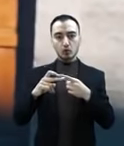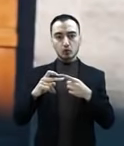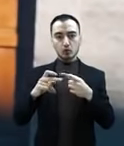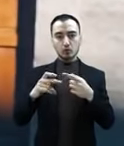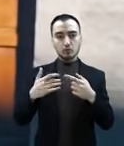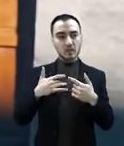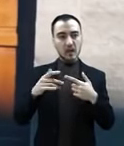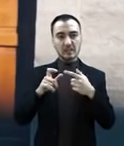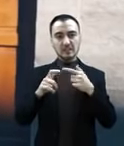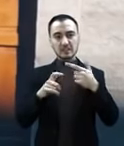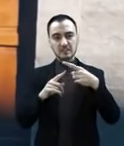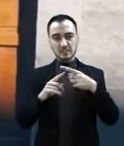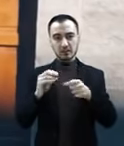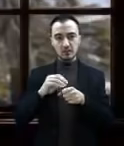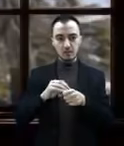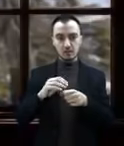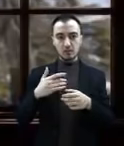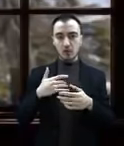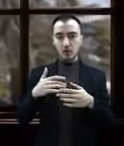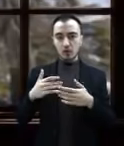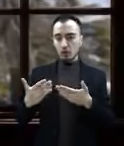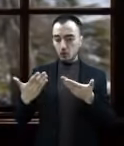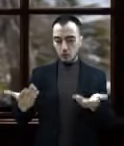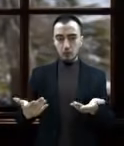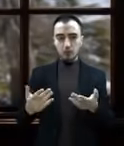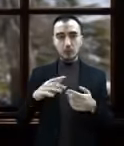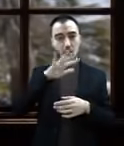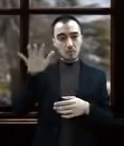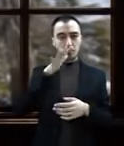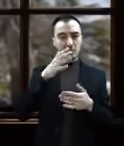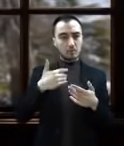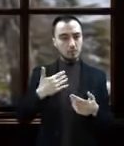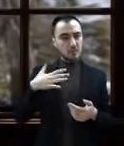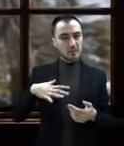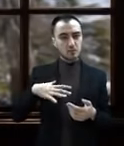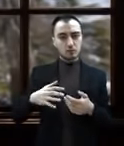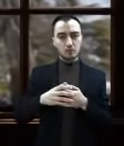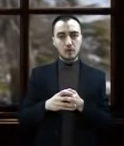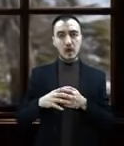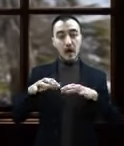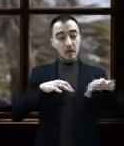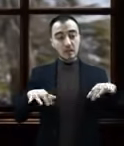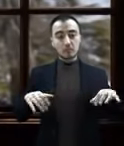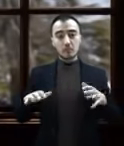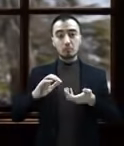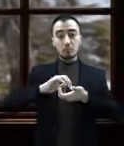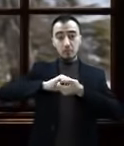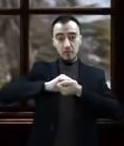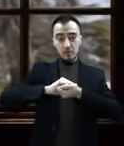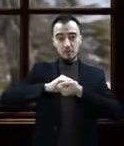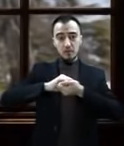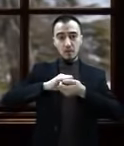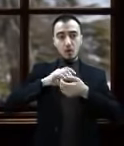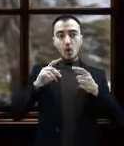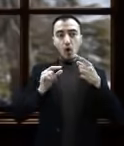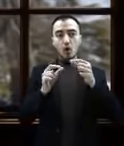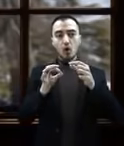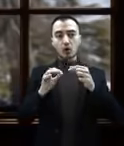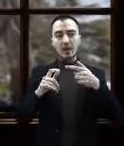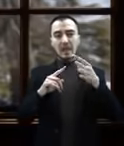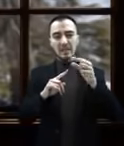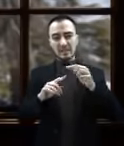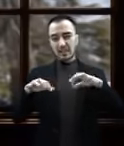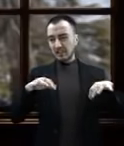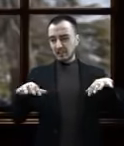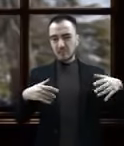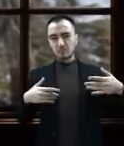Emre'mizin sevgi ve hoşgörü iklimine yakışır bir şehir haline getirmek için geliyoruz. Yapacağımız bütün çalışmalarda hakkın rızasını